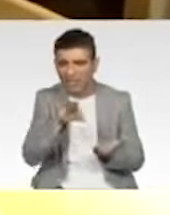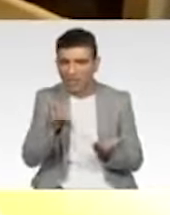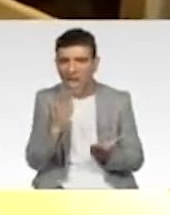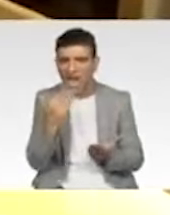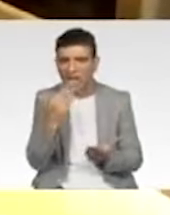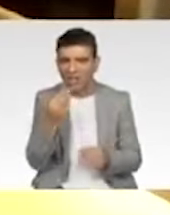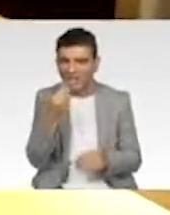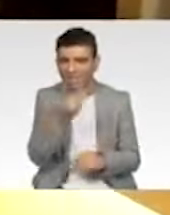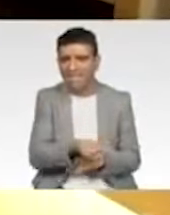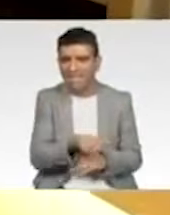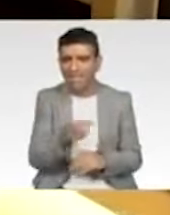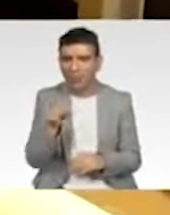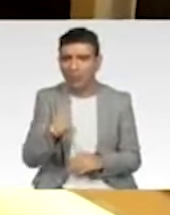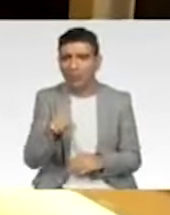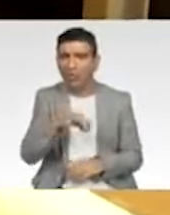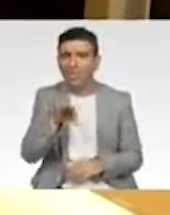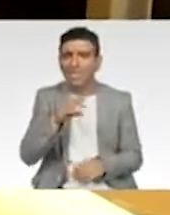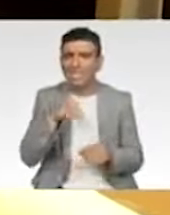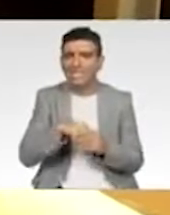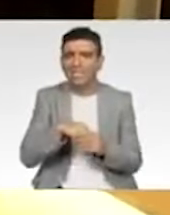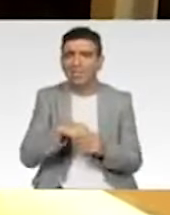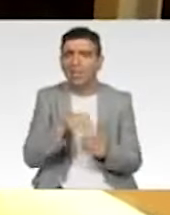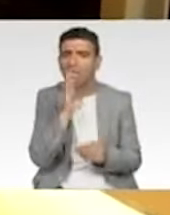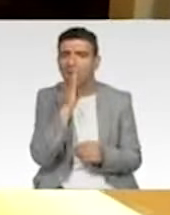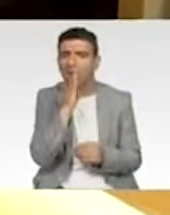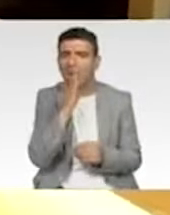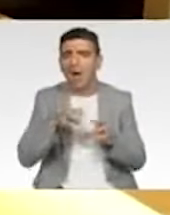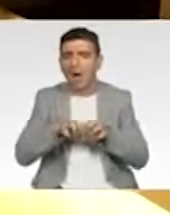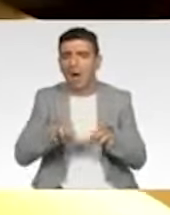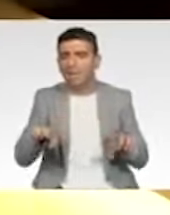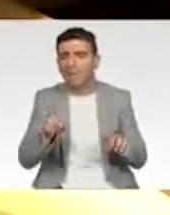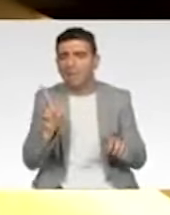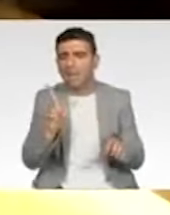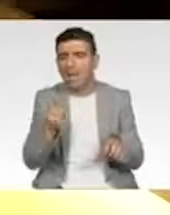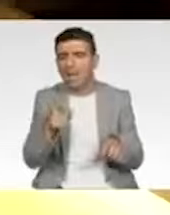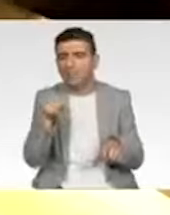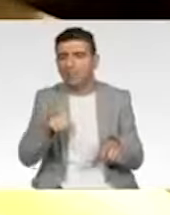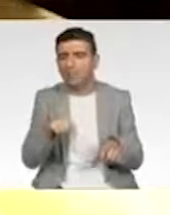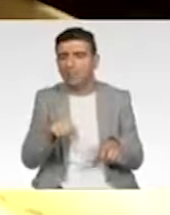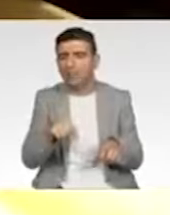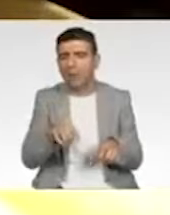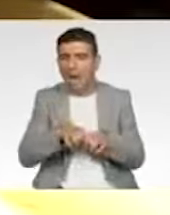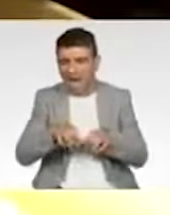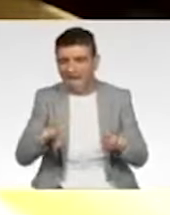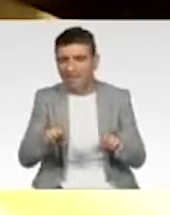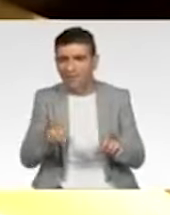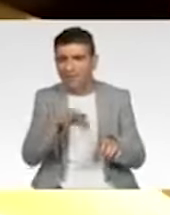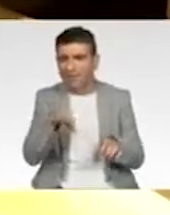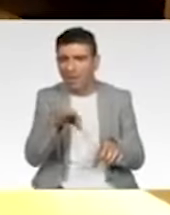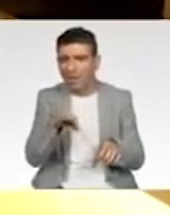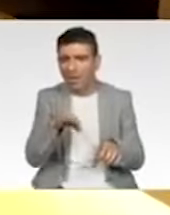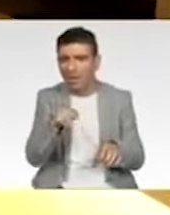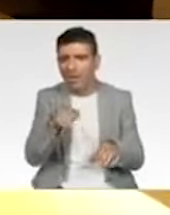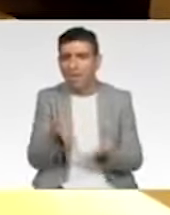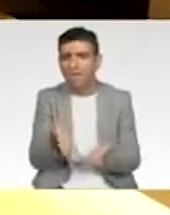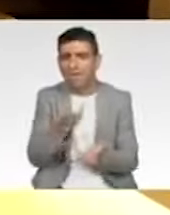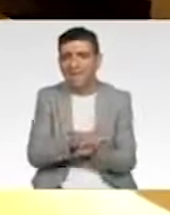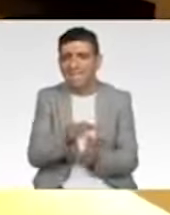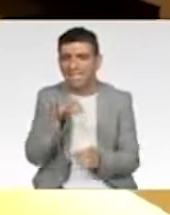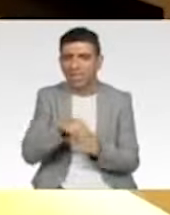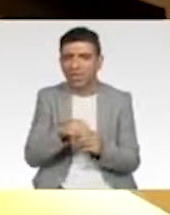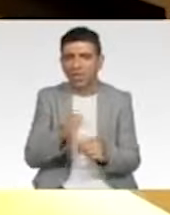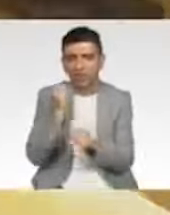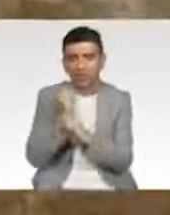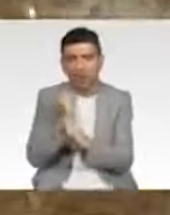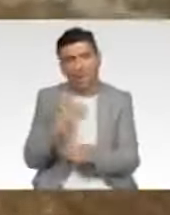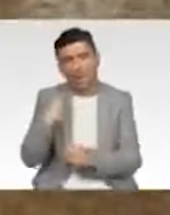acılık verir. Bunun çayın içinden, yapraktan ayrılması gerekir. Bu kısımda ayrıştırdığımız çayları da paketlemek üzere çuvallayıp